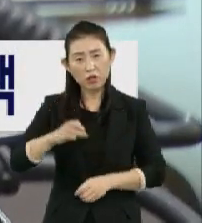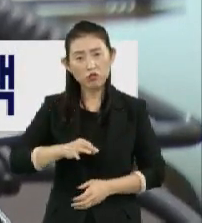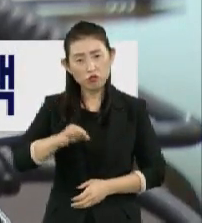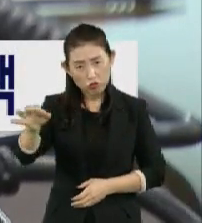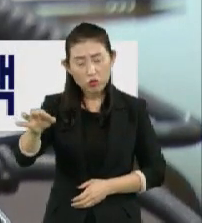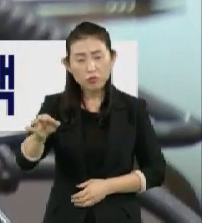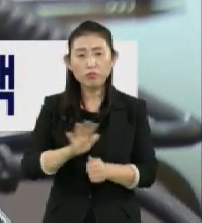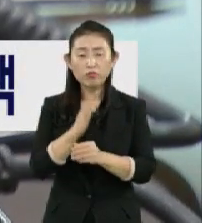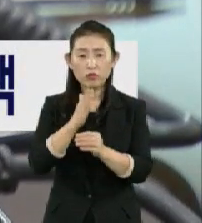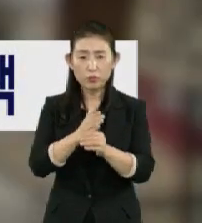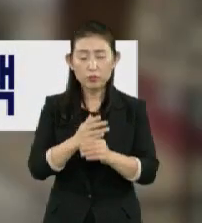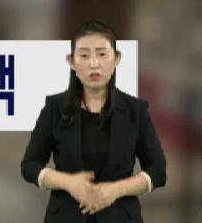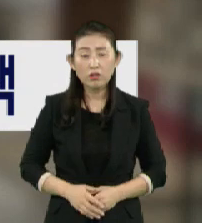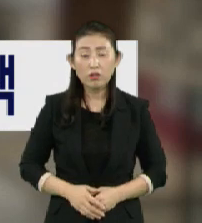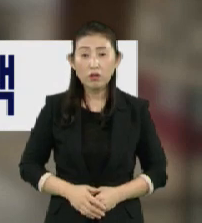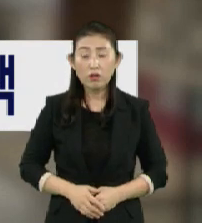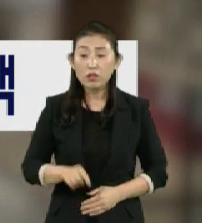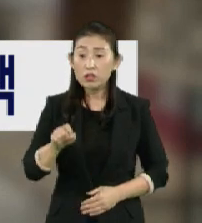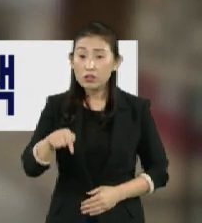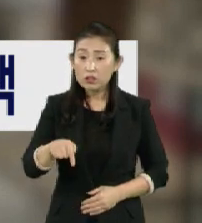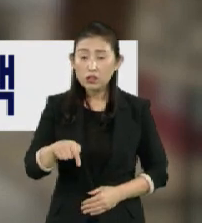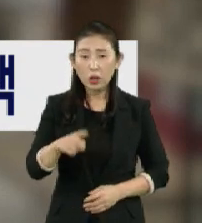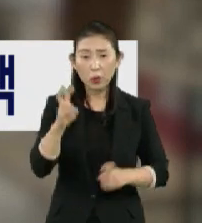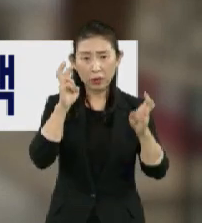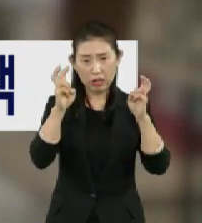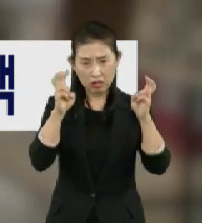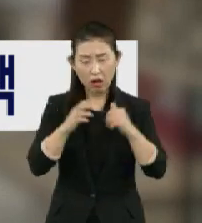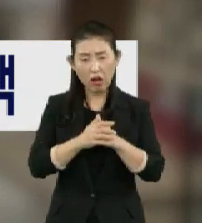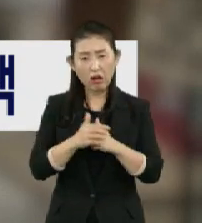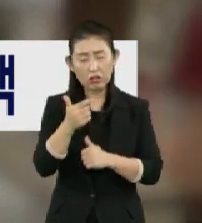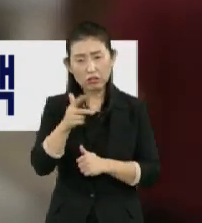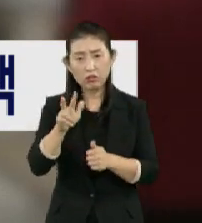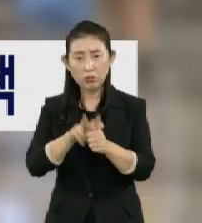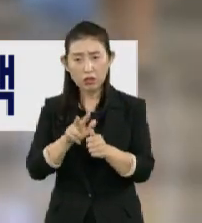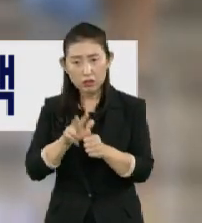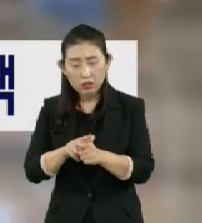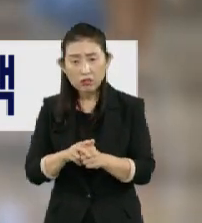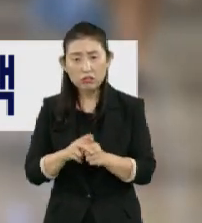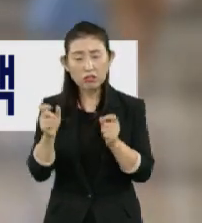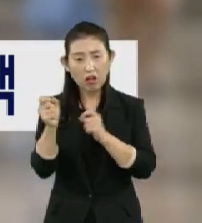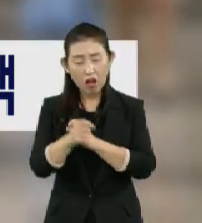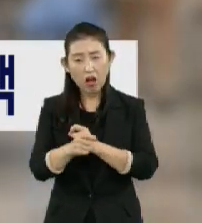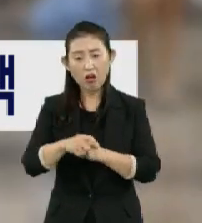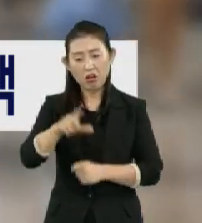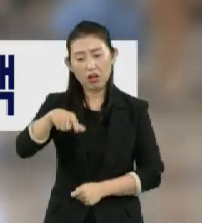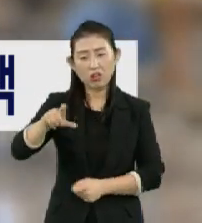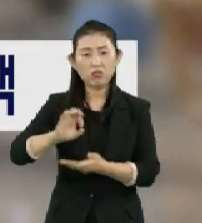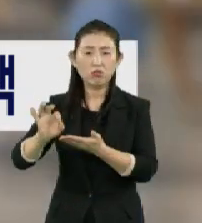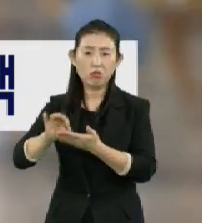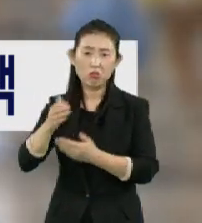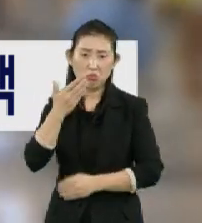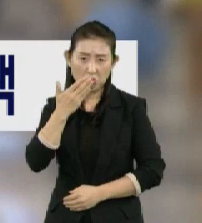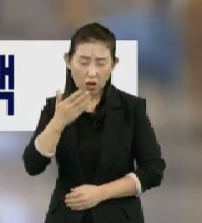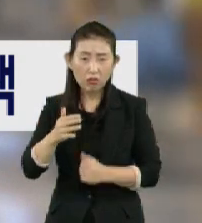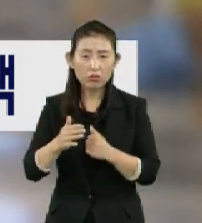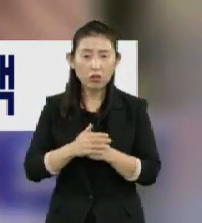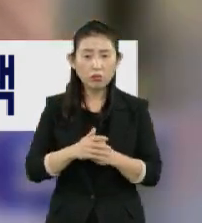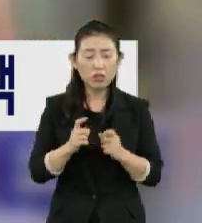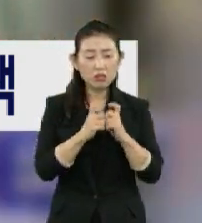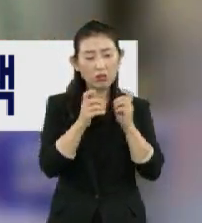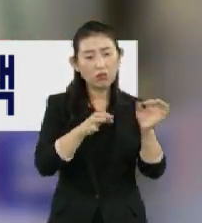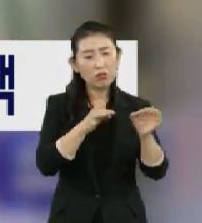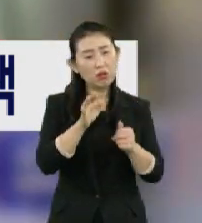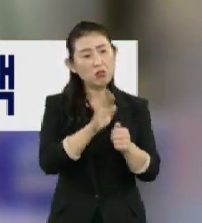시행 중입니다. 지역화폐와 달리 기업형 슈퍼와 대기업 프랜차이즈에서 사용 가능해 코로나19 피해